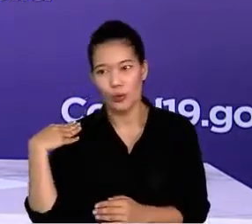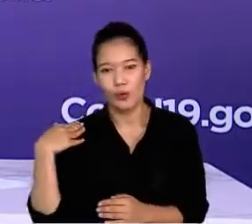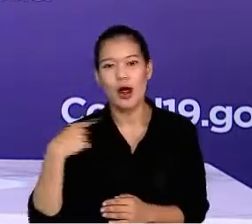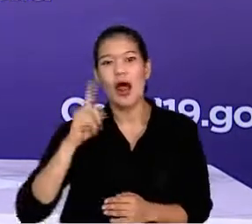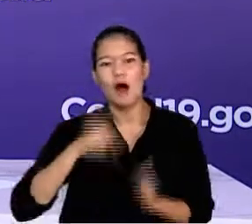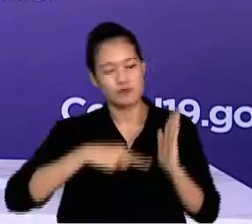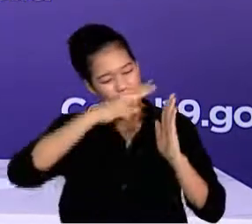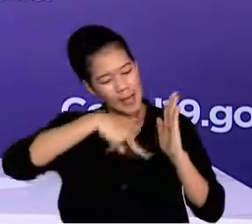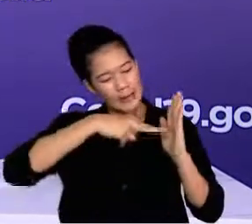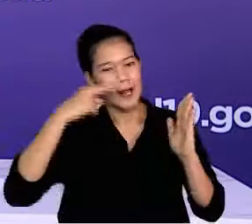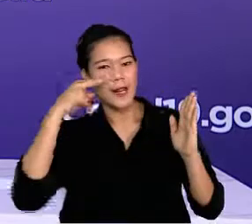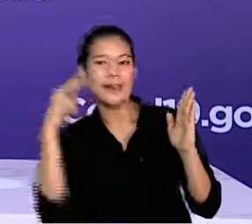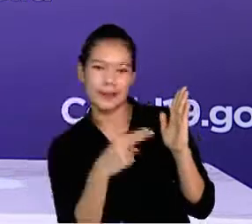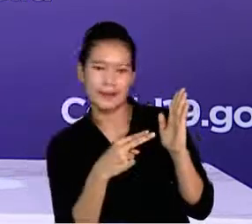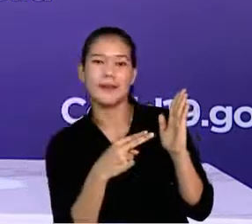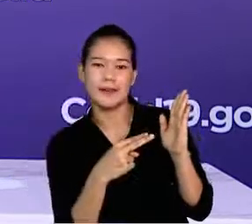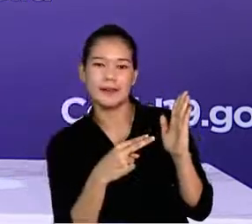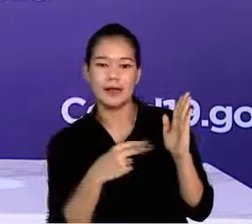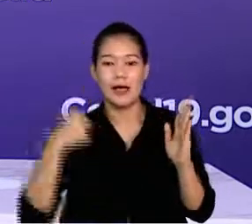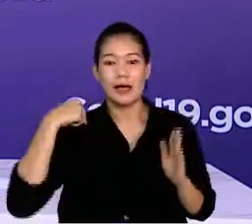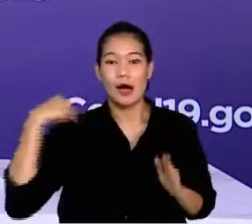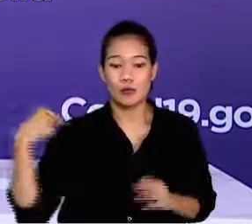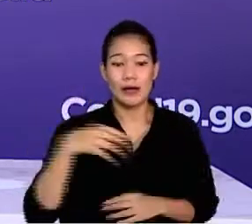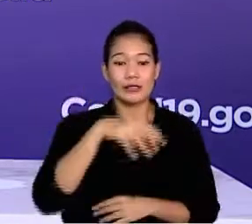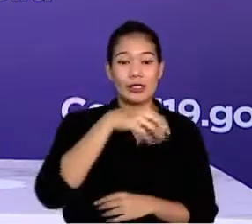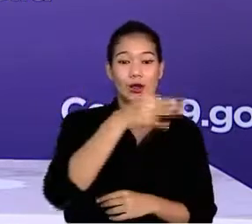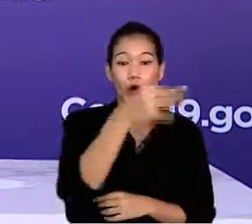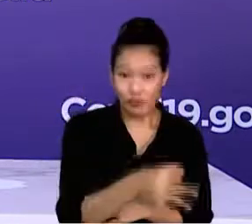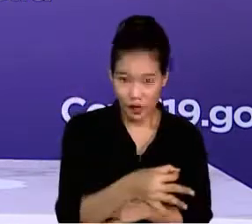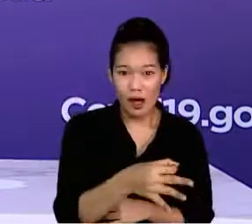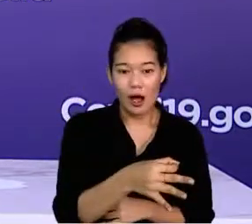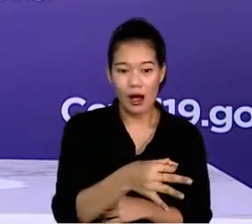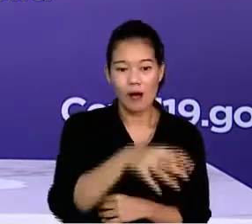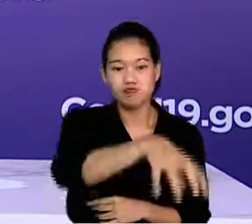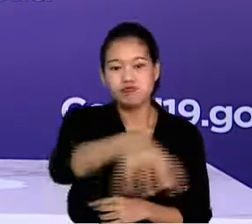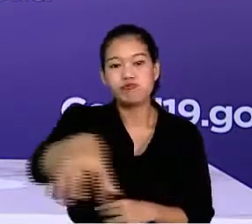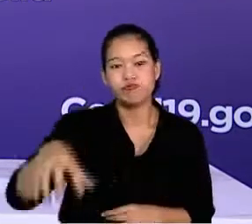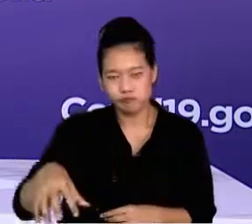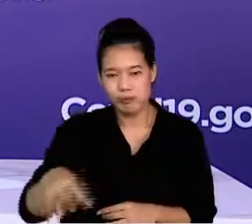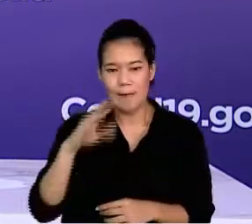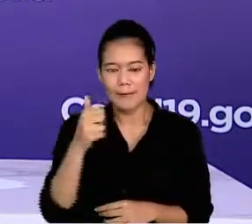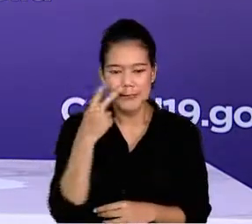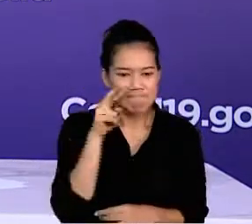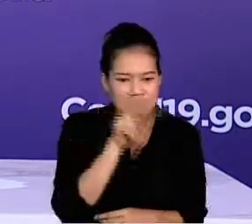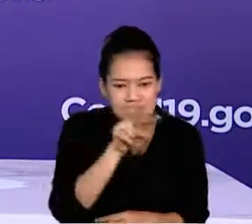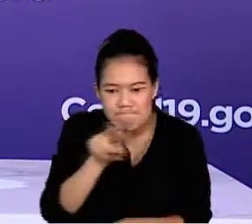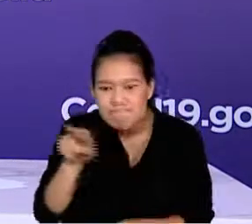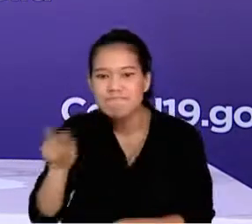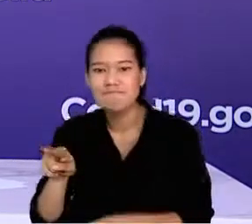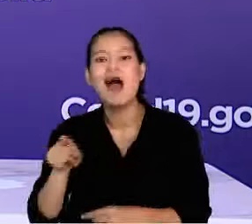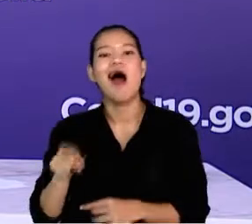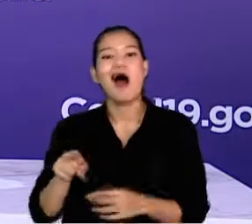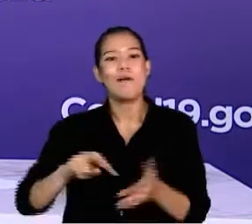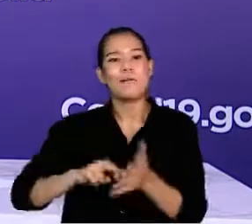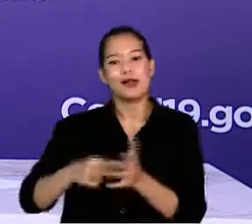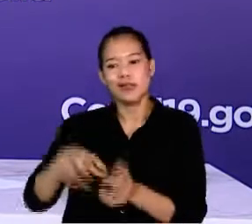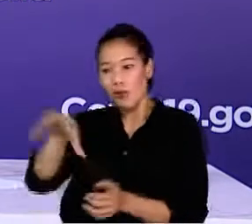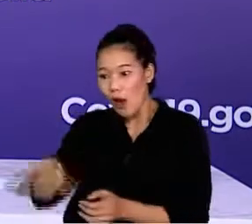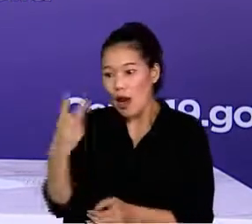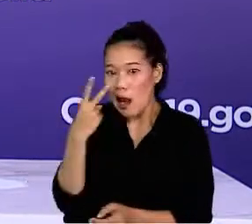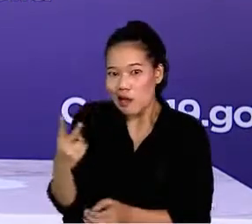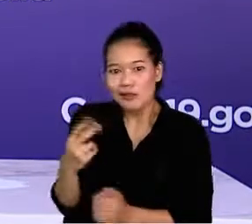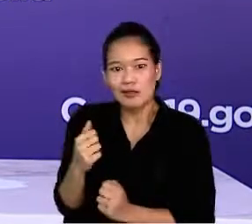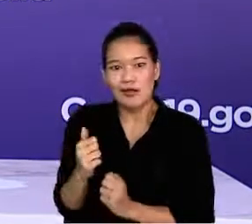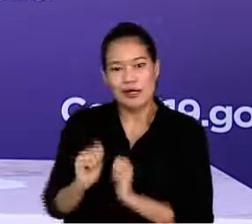membaca data dari masing-masing kabupaten kota dibawahnya agar dapat segera Menindaklanjuti wilayah